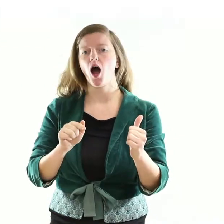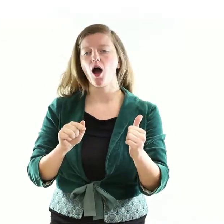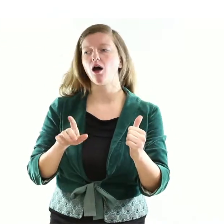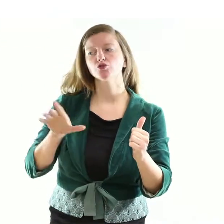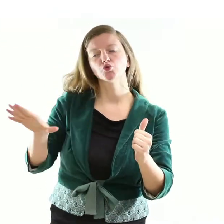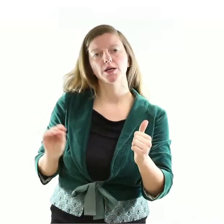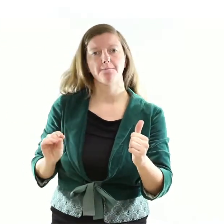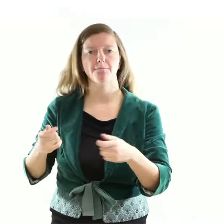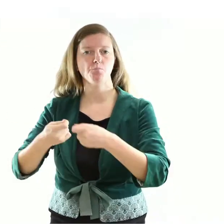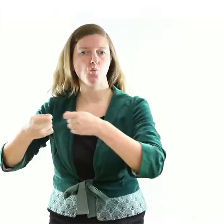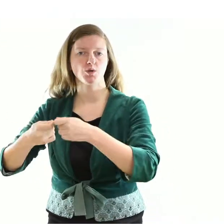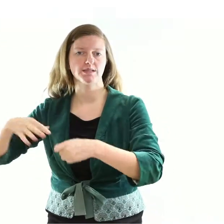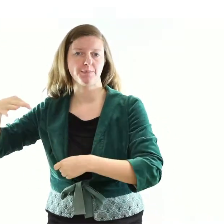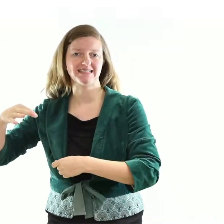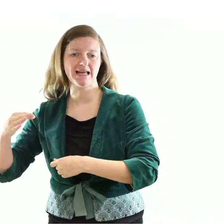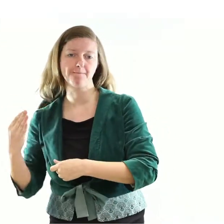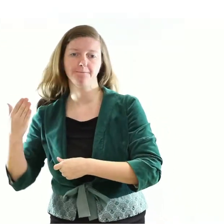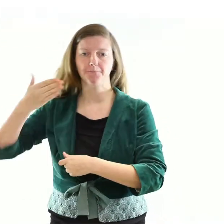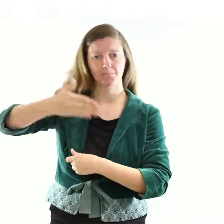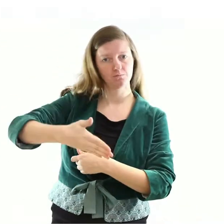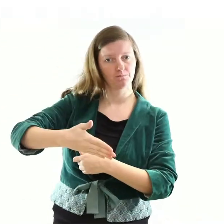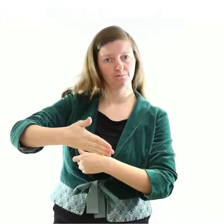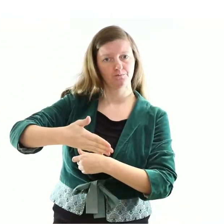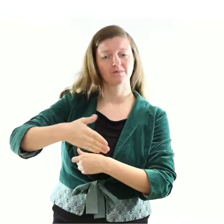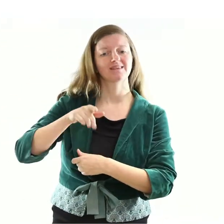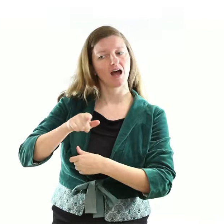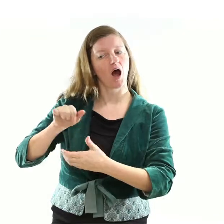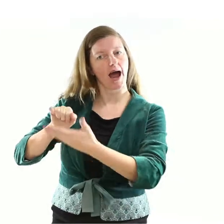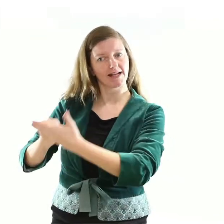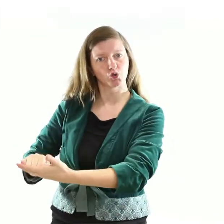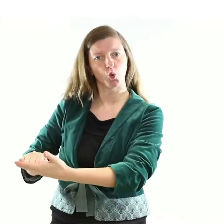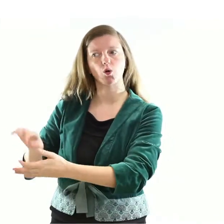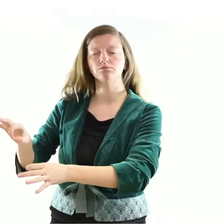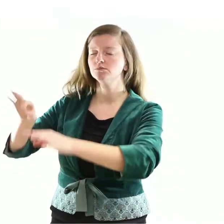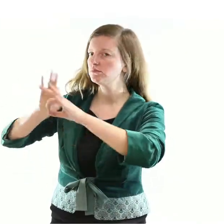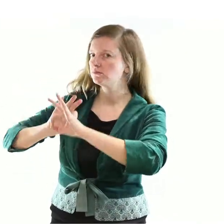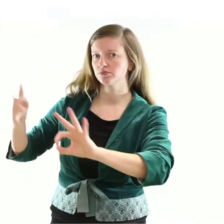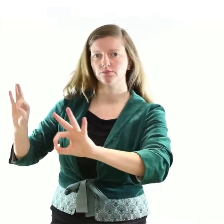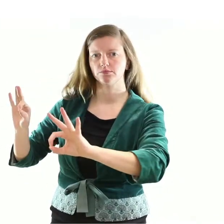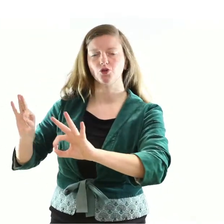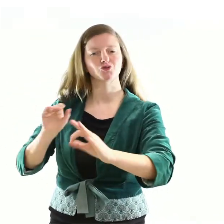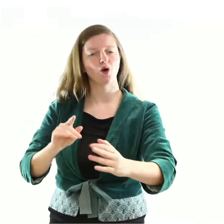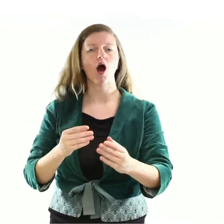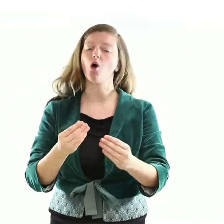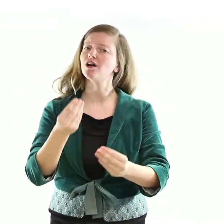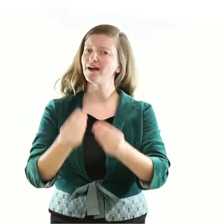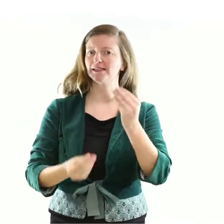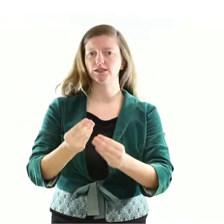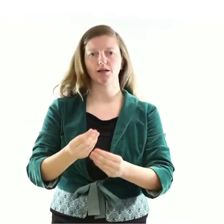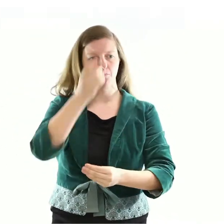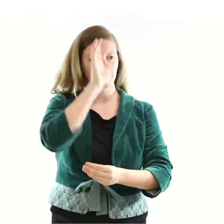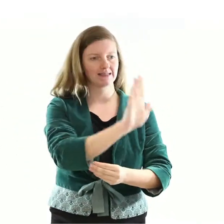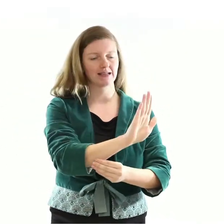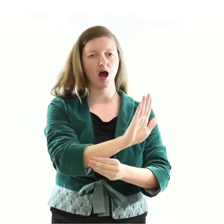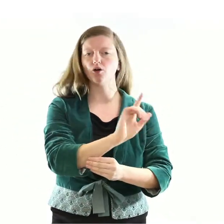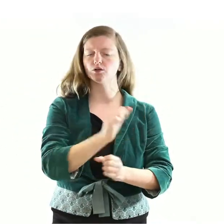dem Bundespräsidenten in diesem Jahr besucht haben. Der Eindruck, den er mitnahm, war sehr gut. Und das zeigt sich auch in der Qualität unserer